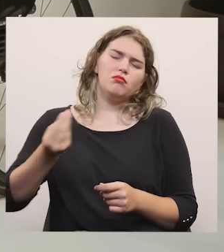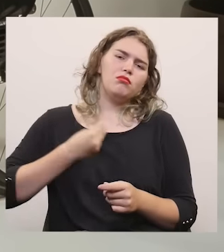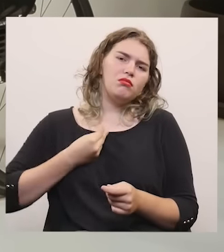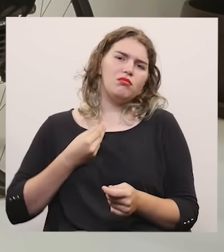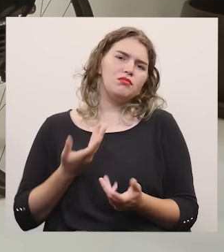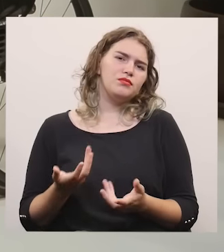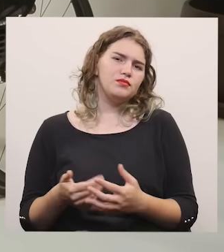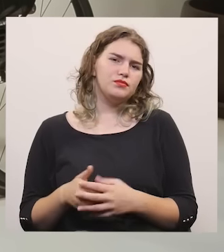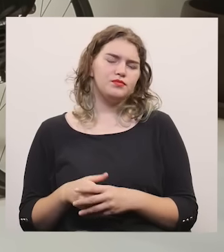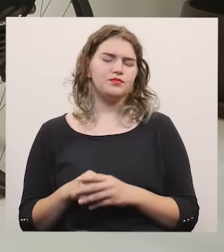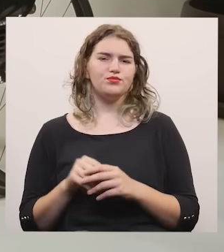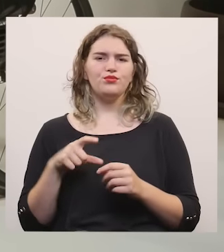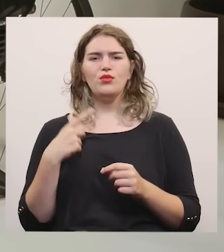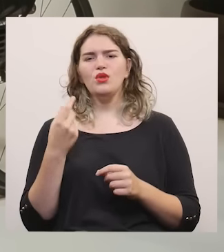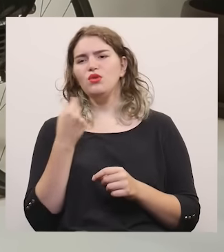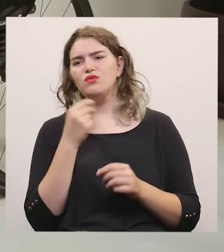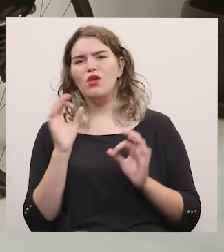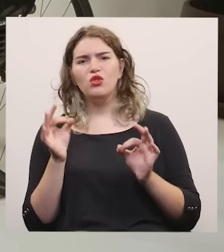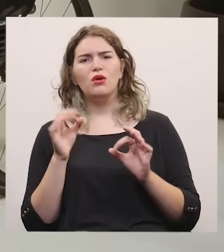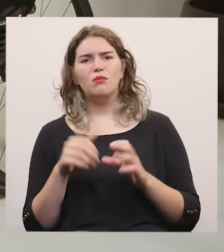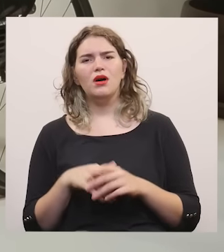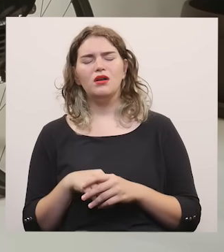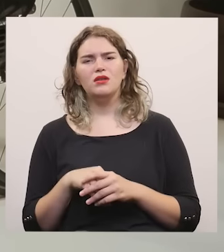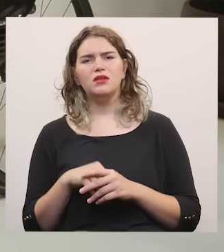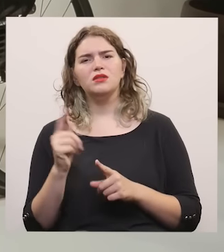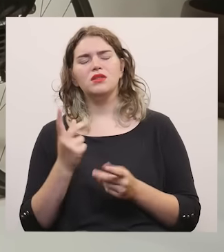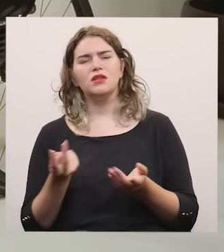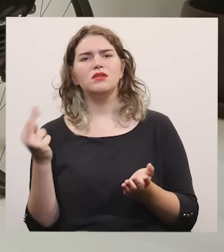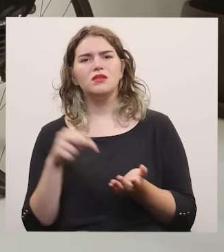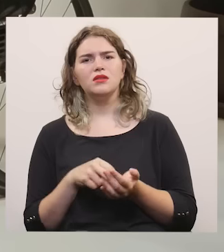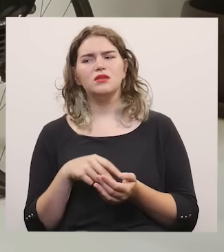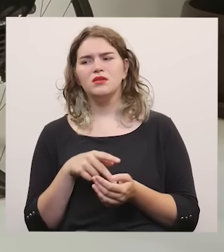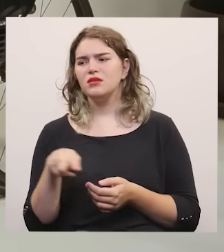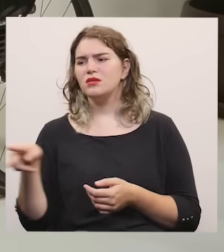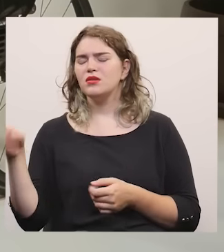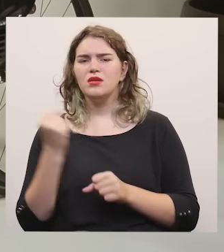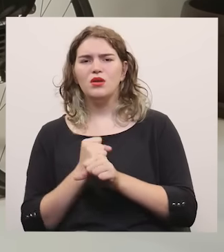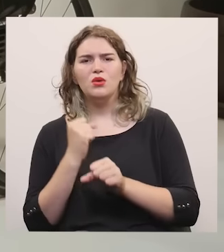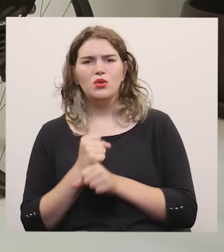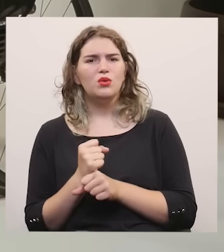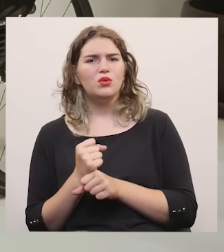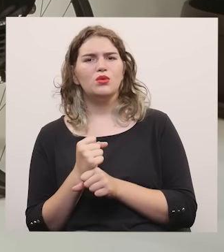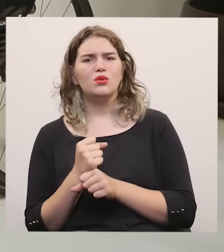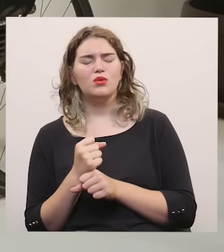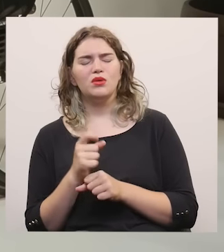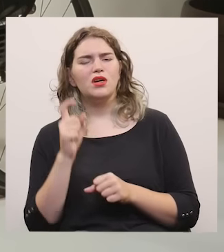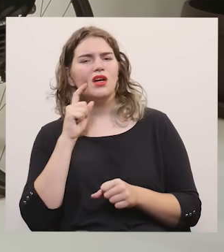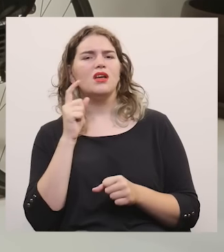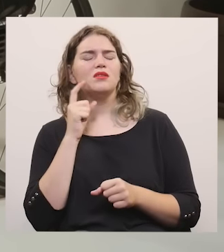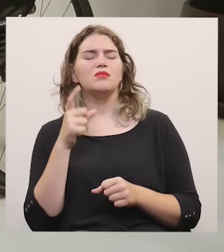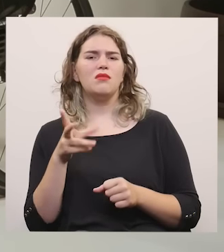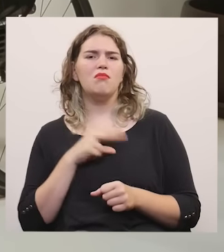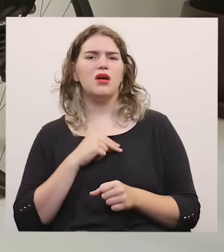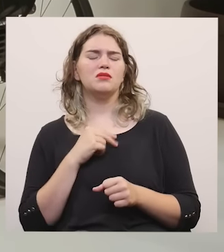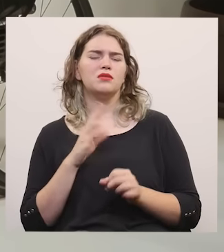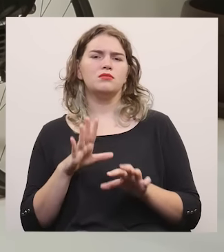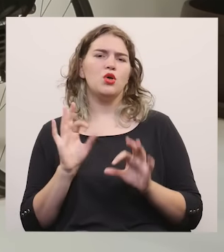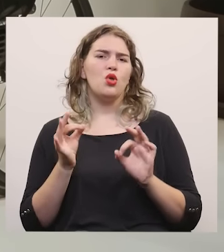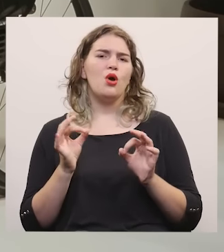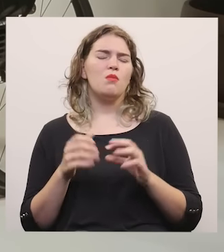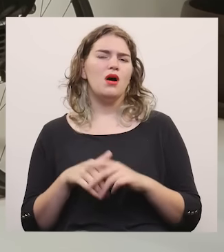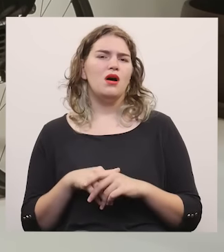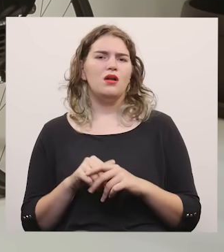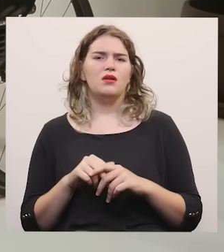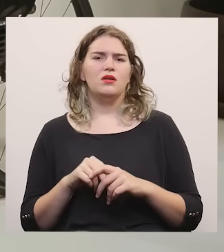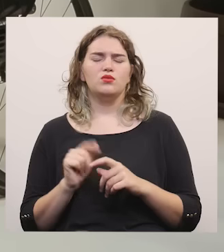Că e ceva normal. Deja, sau că mergem. E o normalitate, că mergem. Că vă ridicați acum să mergeți, eu știu, până la baie sau nu știu, la lucru sau mai departe. Credem că noi merităm, că asta ni se